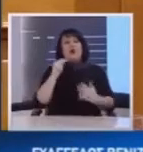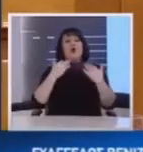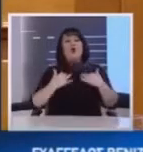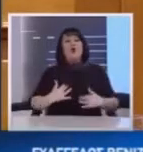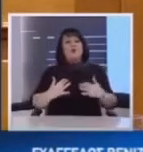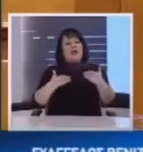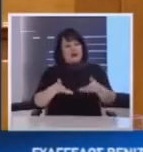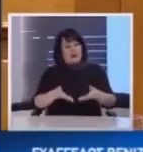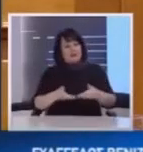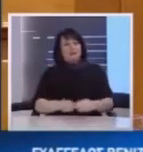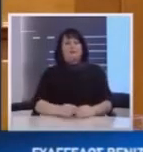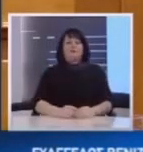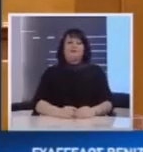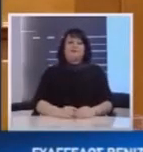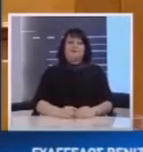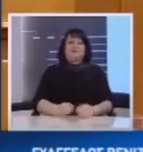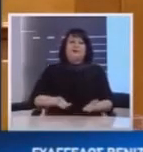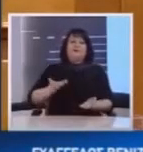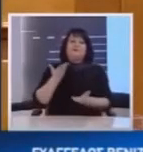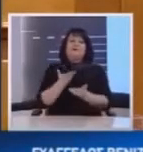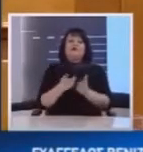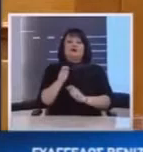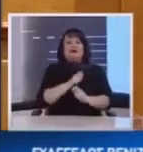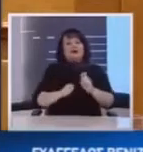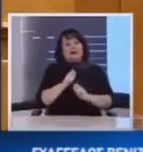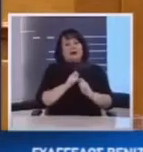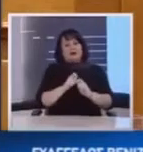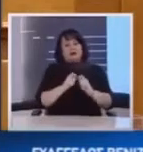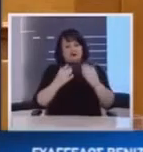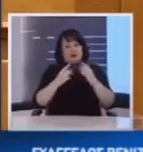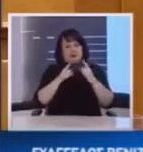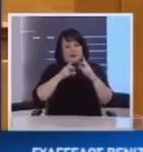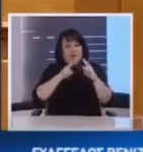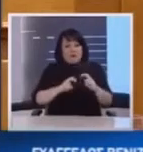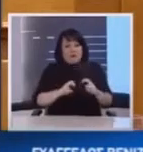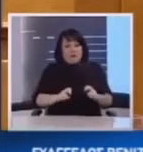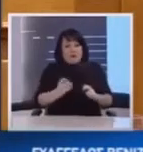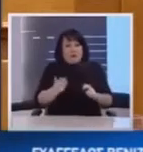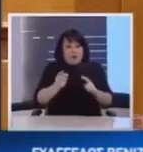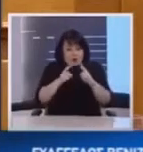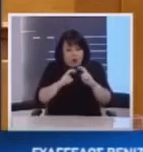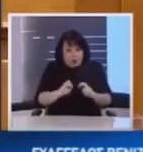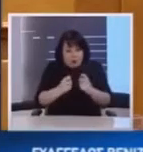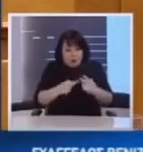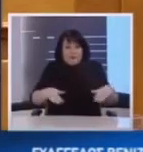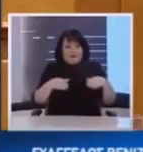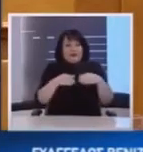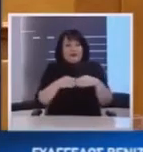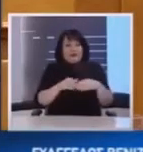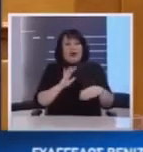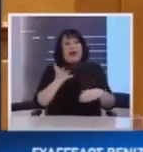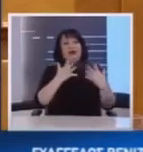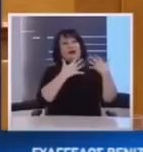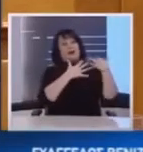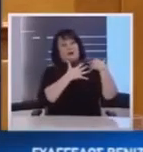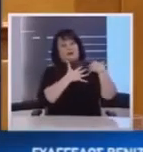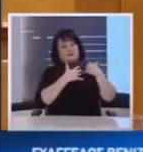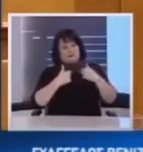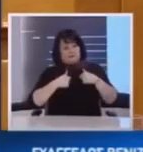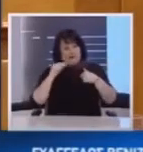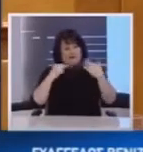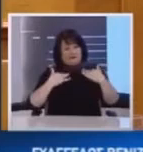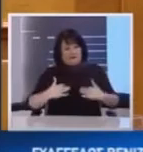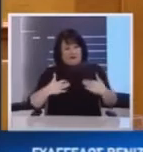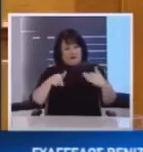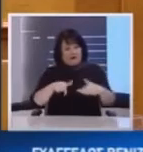Ολομέλεια και προτείνει τη σύσταση Προκαταρκτικής Επιτροπής για να εξεταστεί εάν συντρέχει αρμοδιότητα δική της,